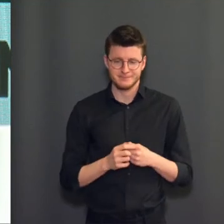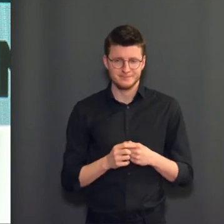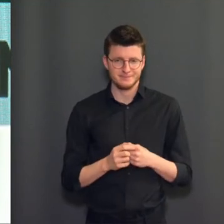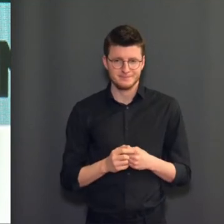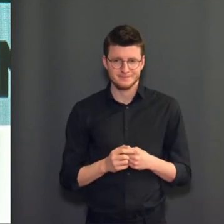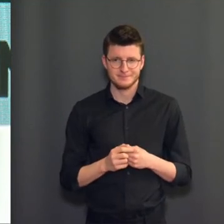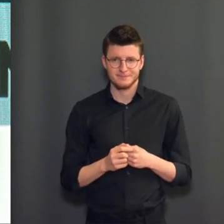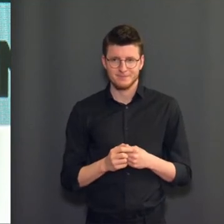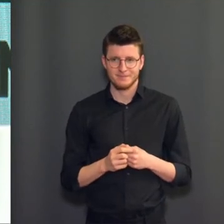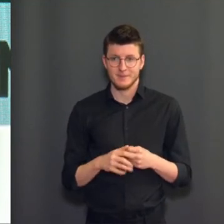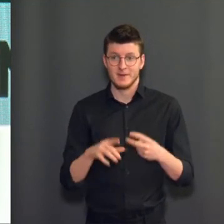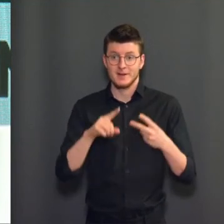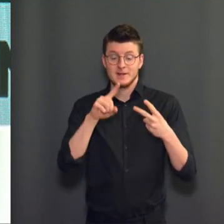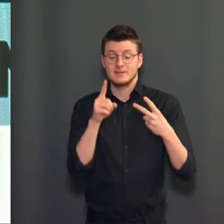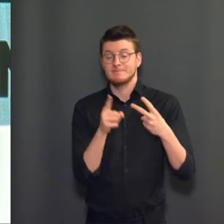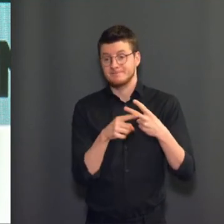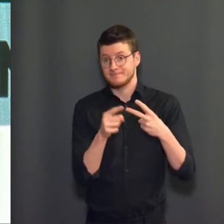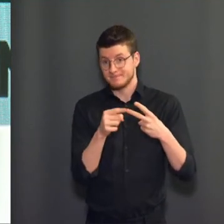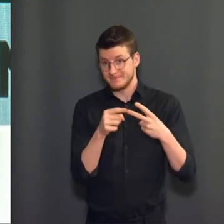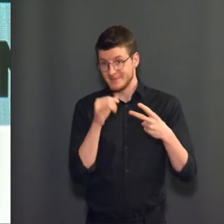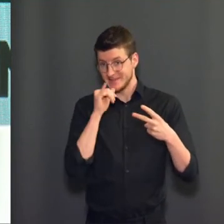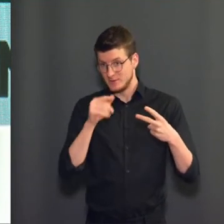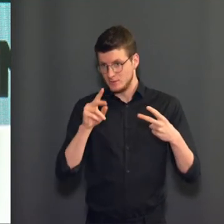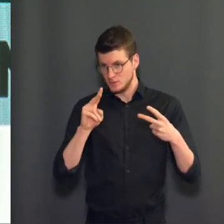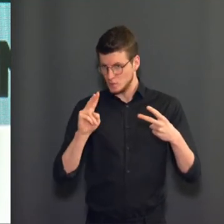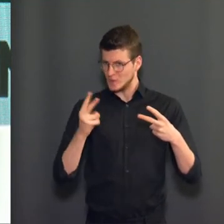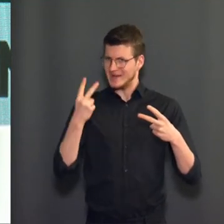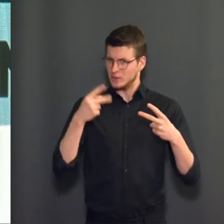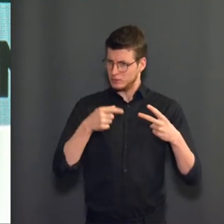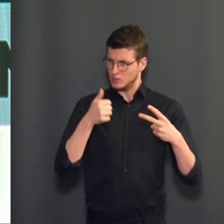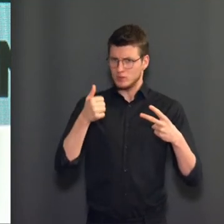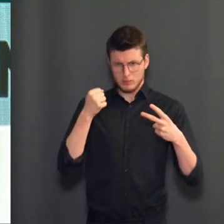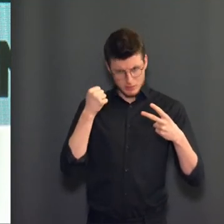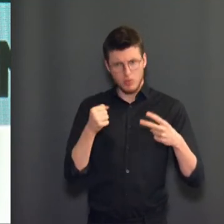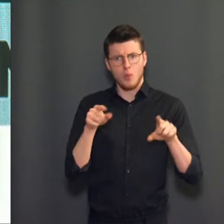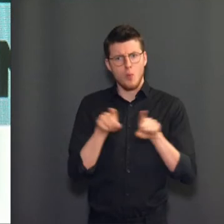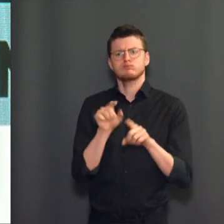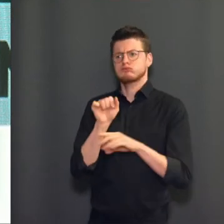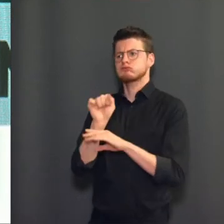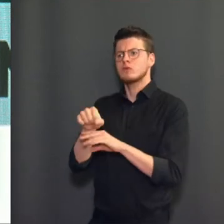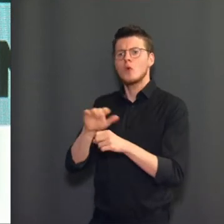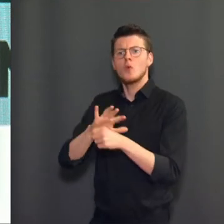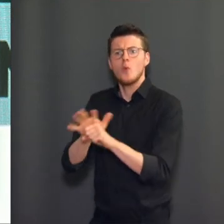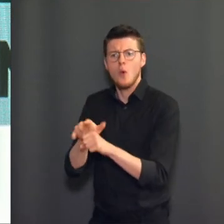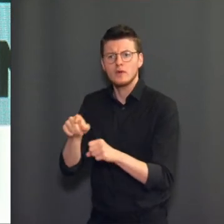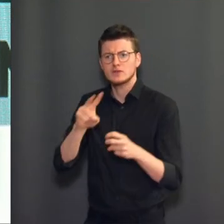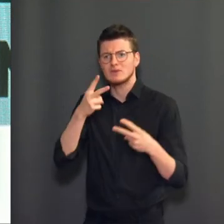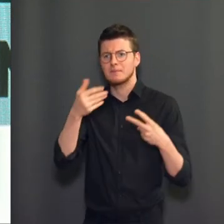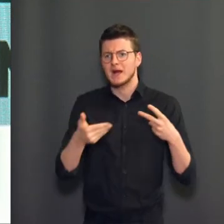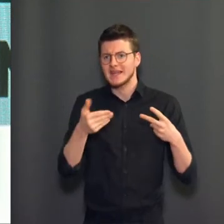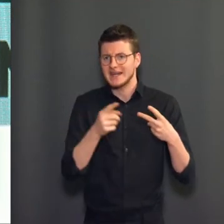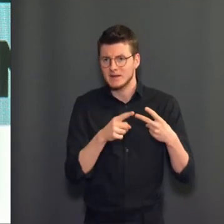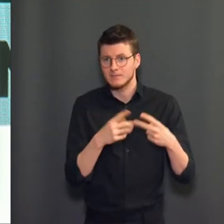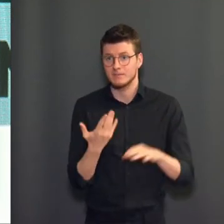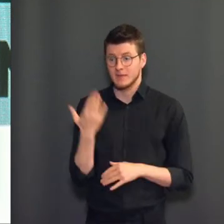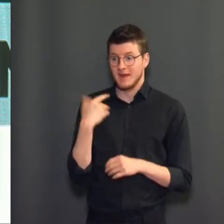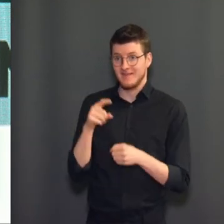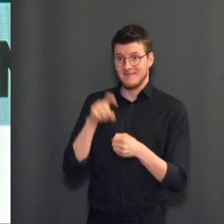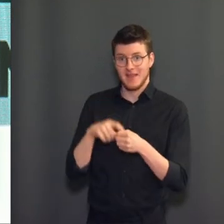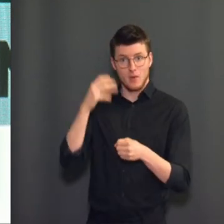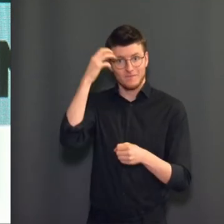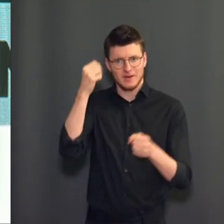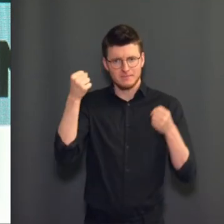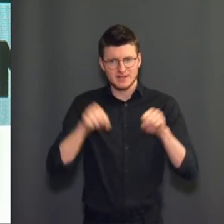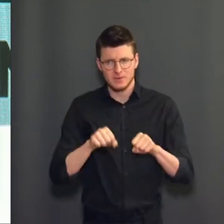Als tweede verdedigingslinie tegen de verspreiding van het virus heeft de federale overheid beslist om tot 1